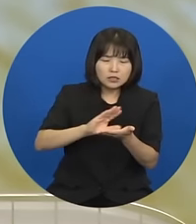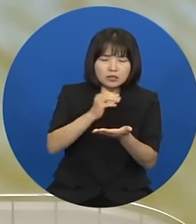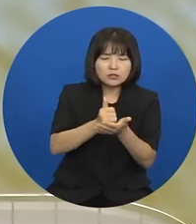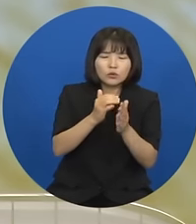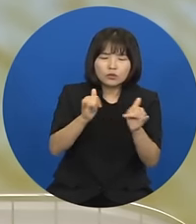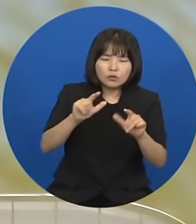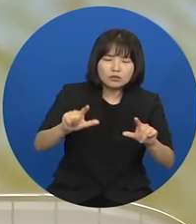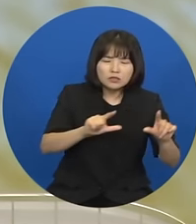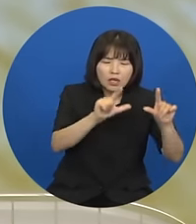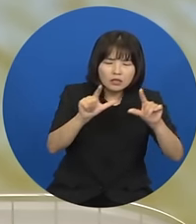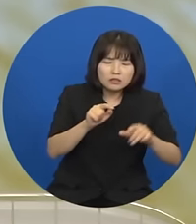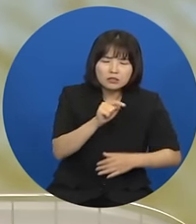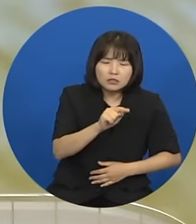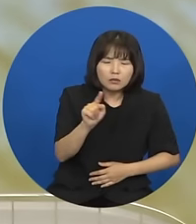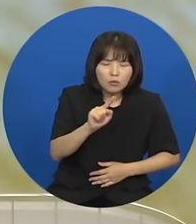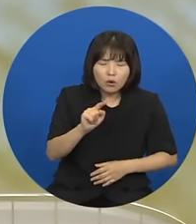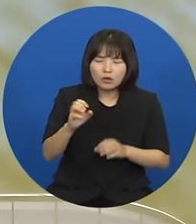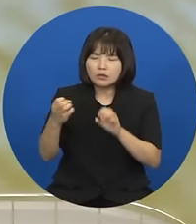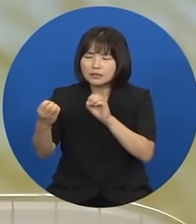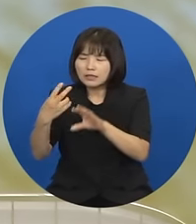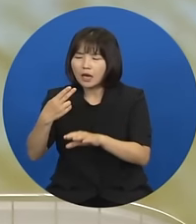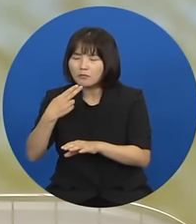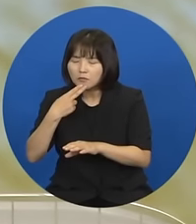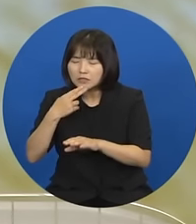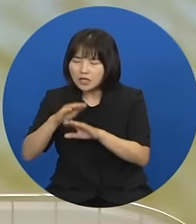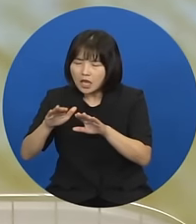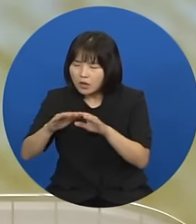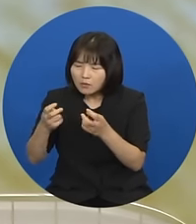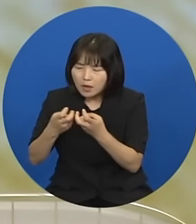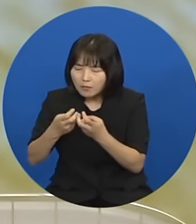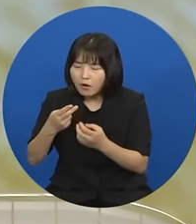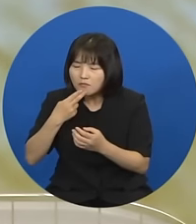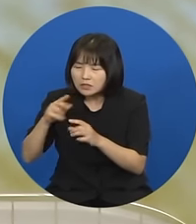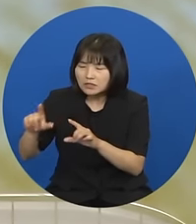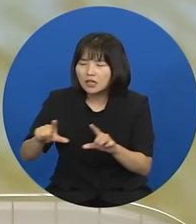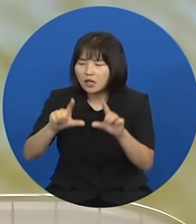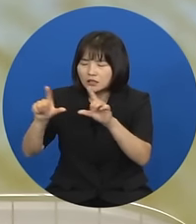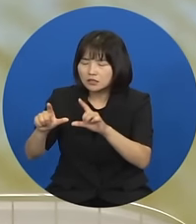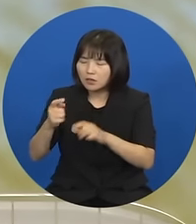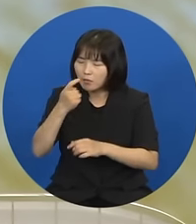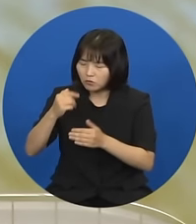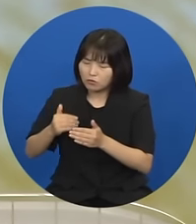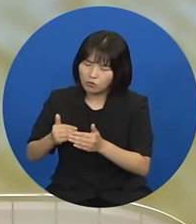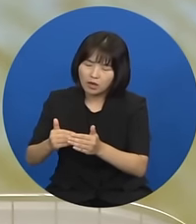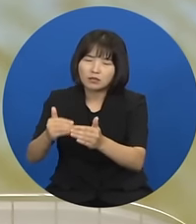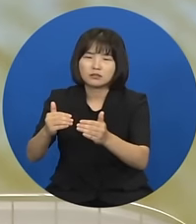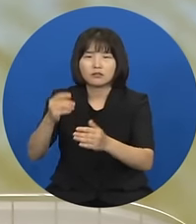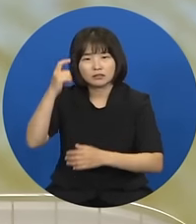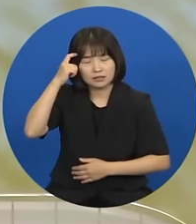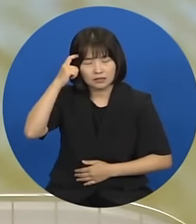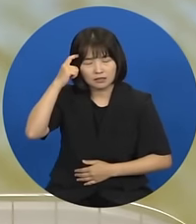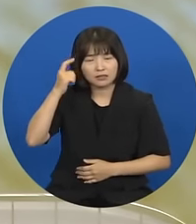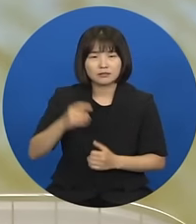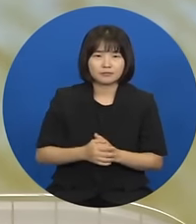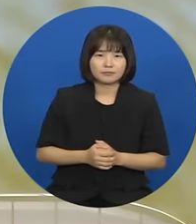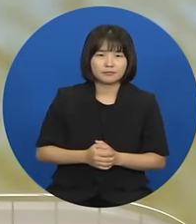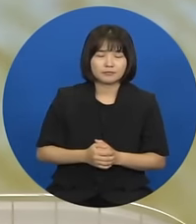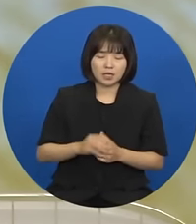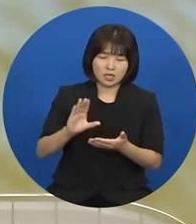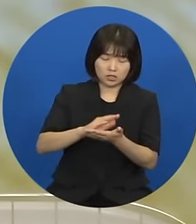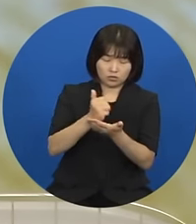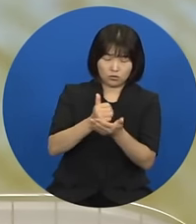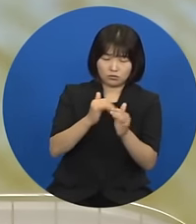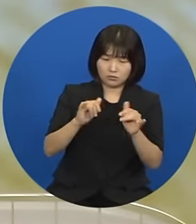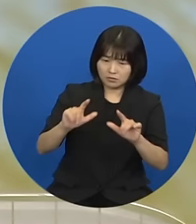없이 사는 법을 배우는 과정이다. 이렇게 사는 법을 배울 때 그리스도인으로 사는 것은 너무나 멋진 일이